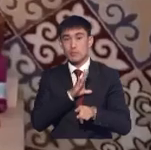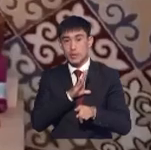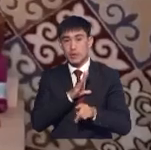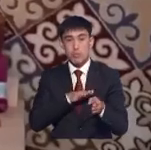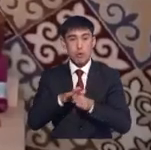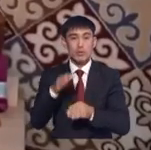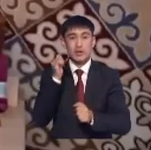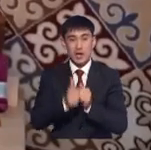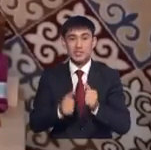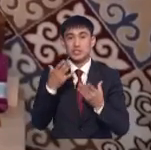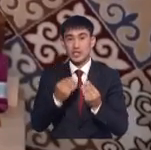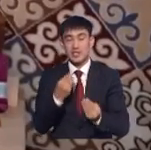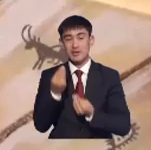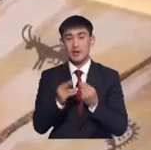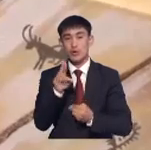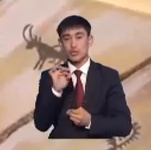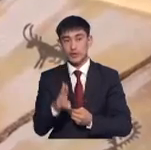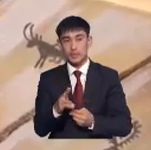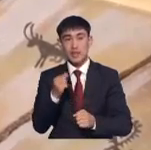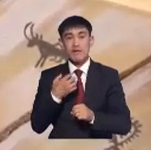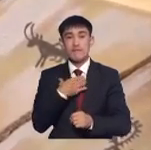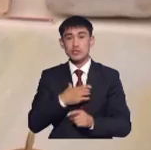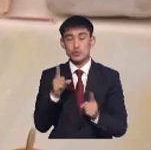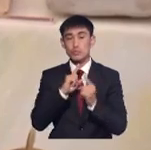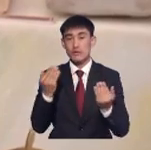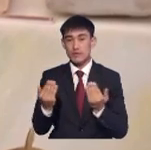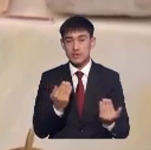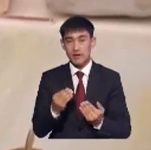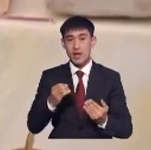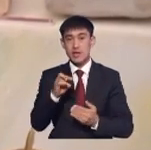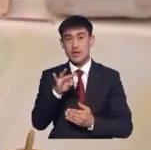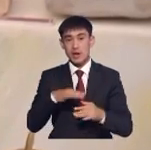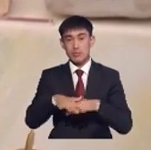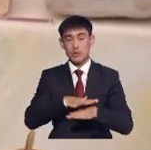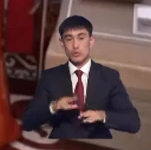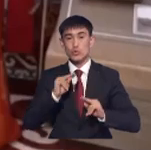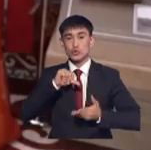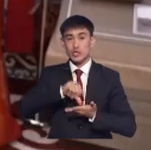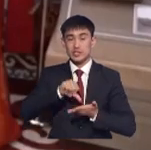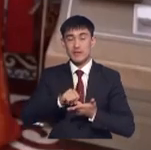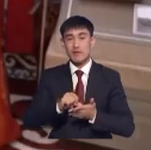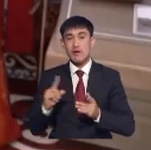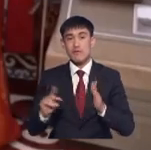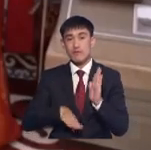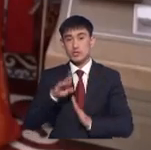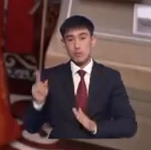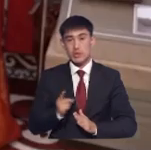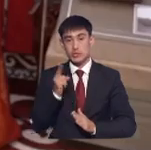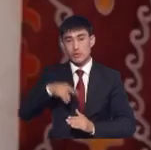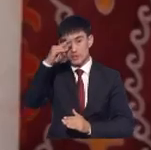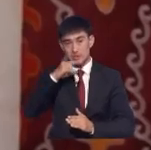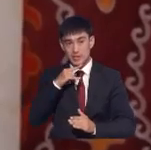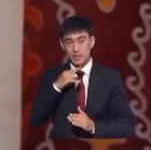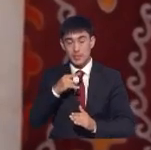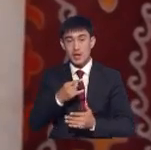наполнен каждый день игр кочевников. Одним из ключевых стала крупнейшая выставка-ярмарка с участием лучших мастеров-ремесленников Казахстана. Также важной